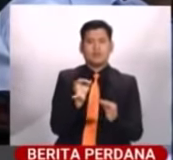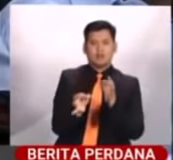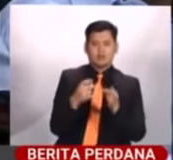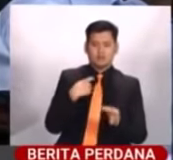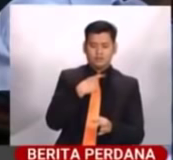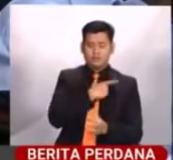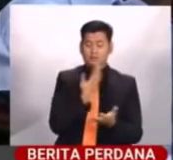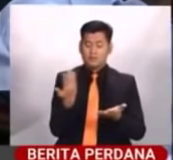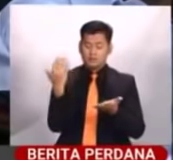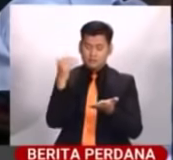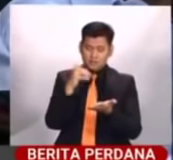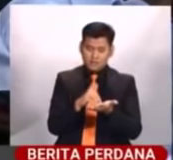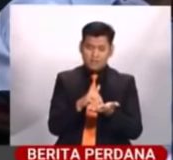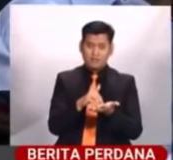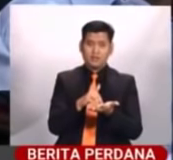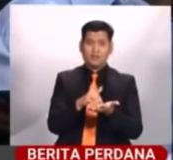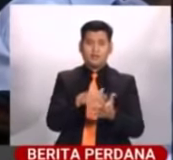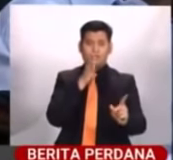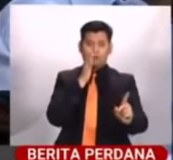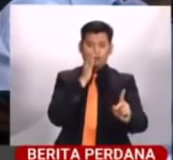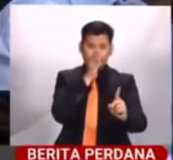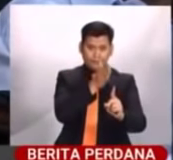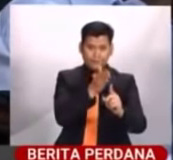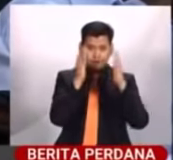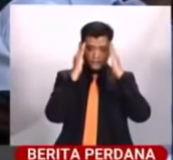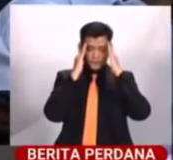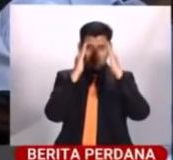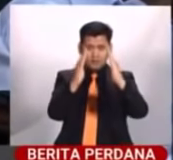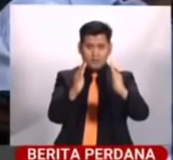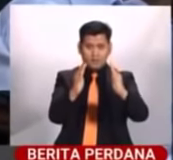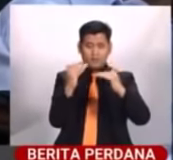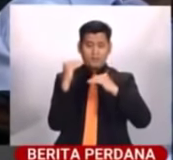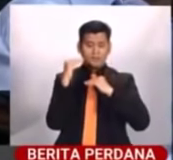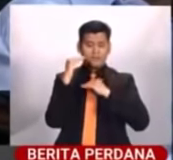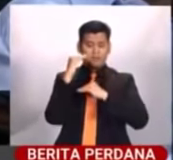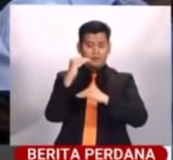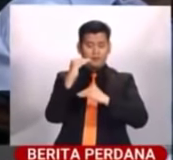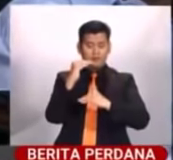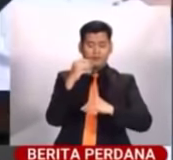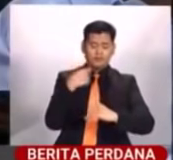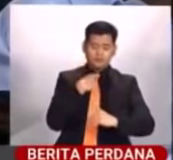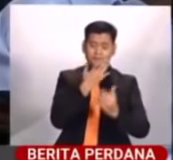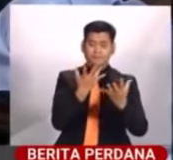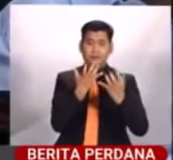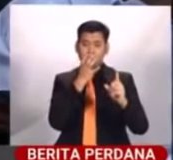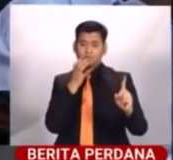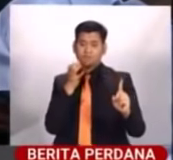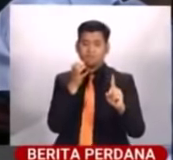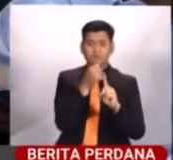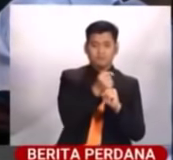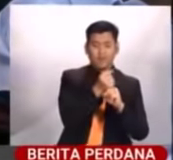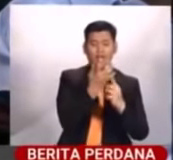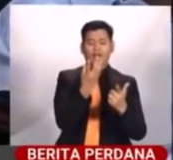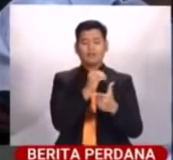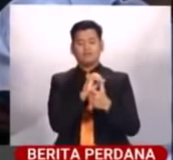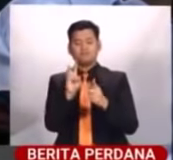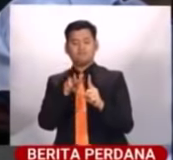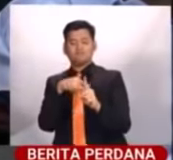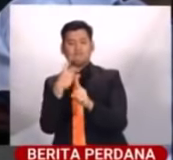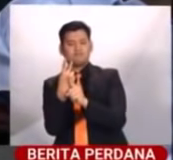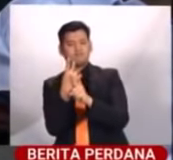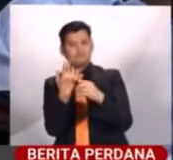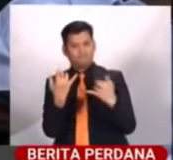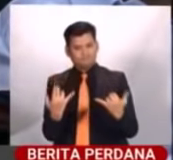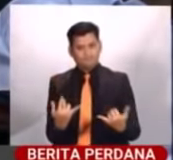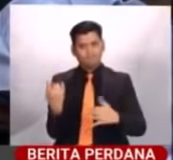selagi kita fokus dengan gap analysis antara apa yang kita nak capai dengan keadaan kita sendiri